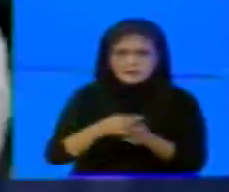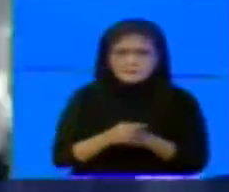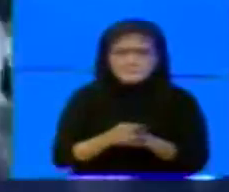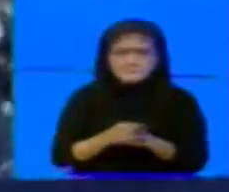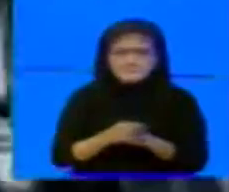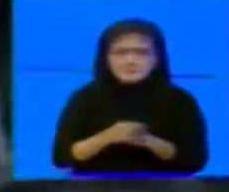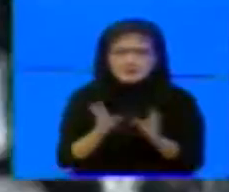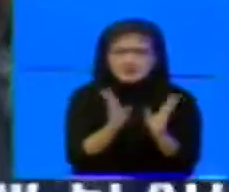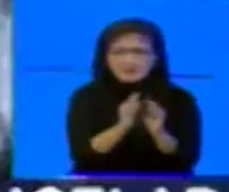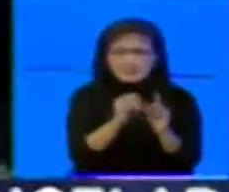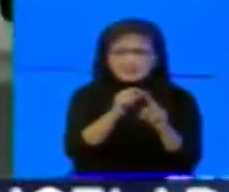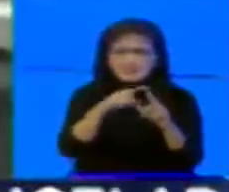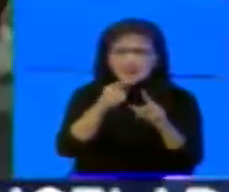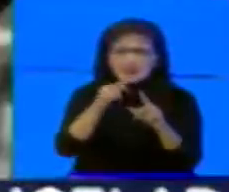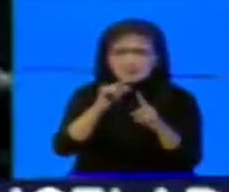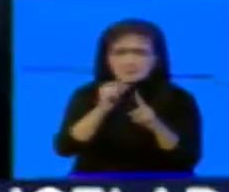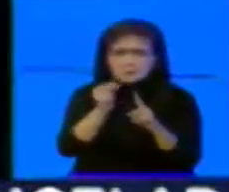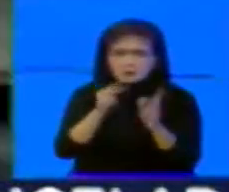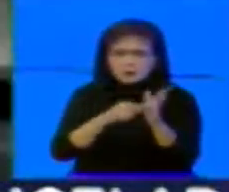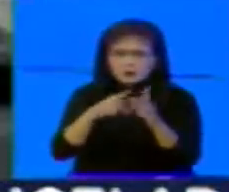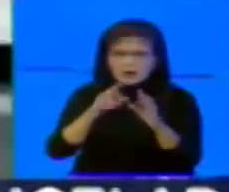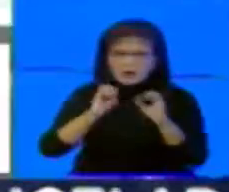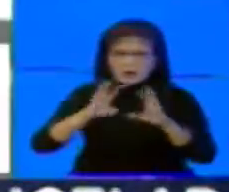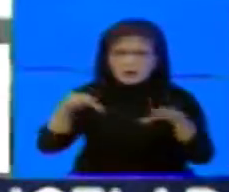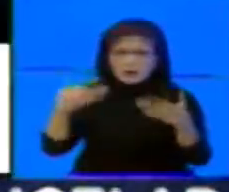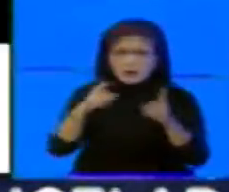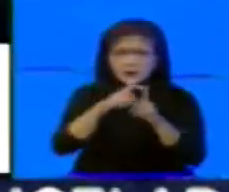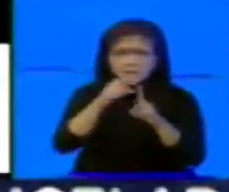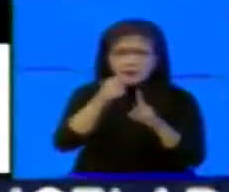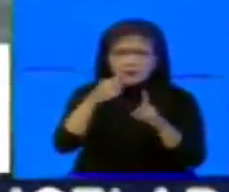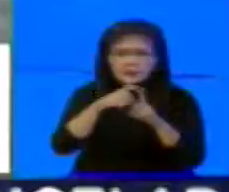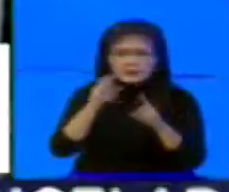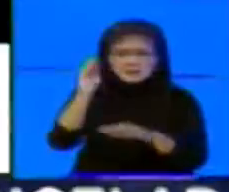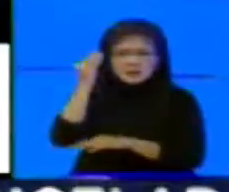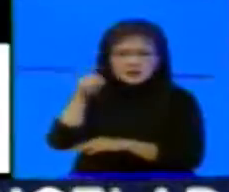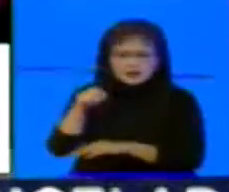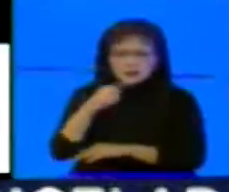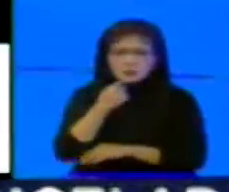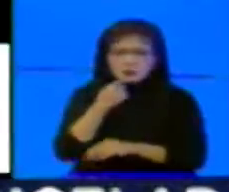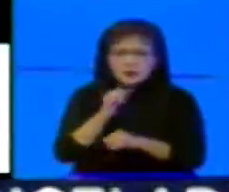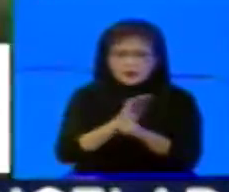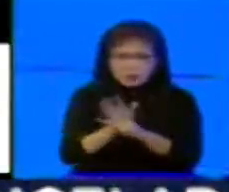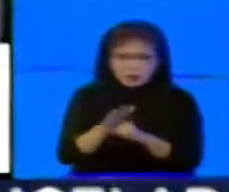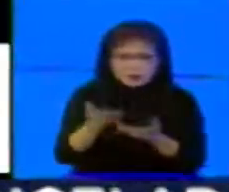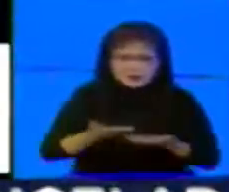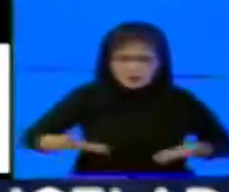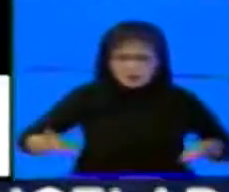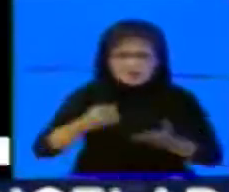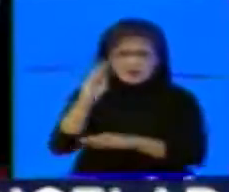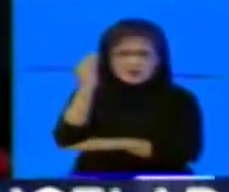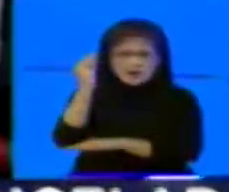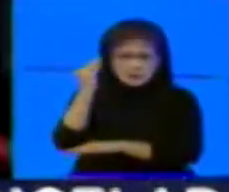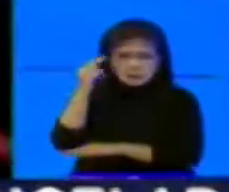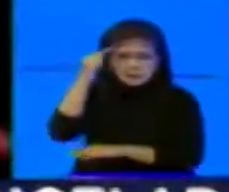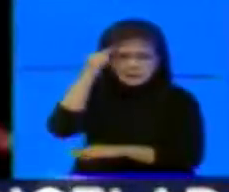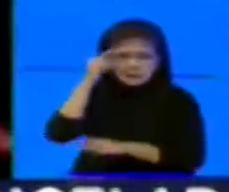Hai rapat paripurna digelar oleh DPRD DKI Jakarta di tengah pandemi virus korona dengan dihadiri oleh Gubernur DKI Jakarta pimpinan serta